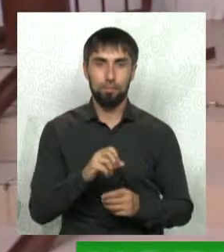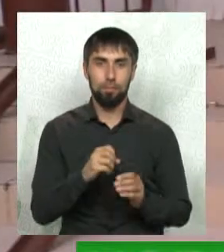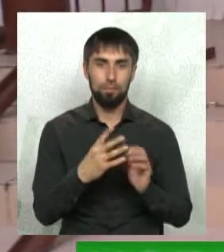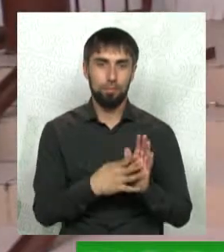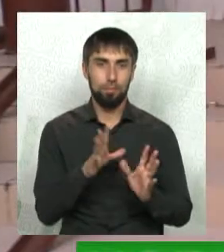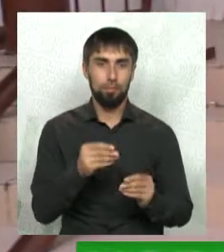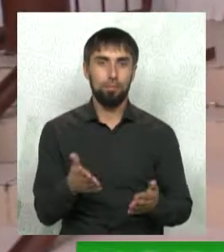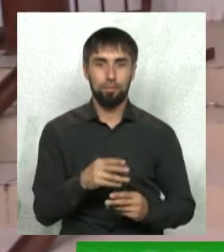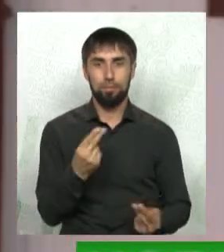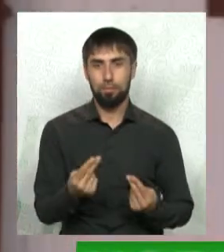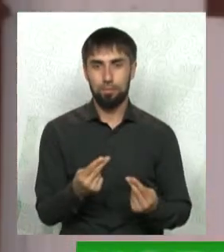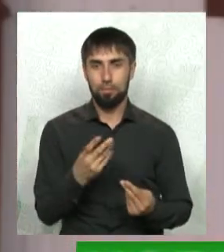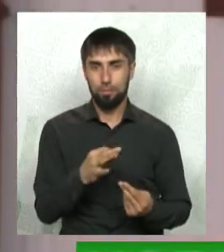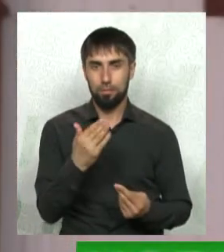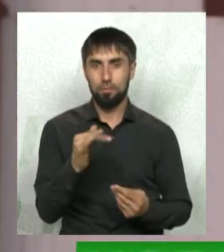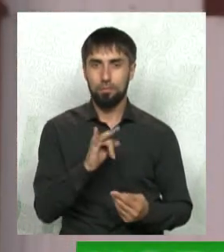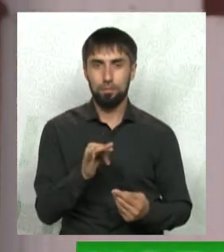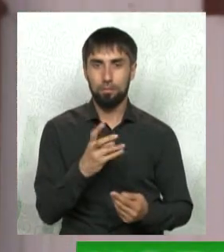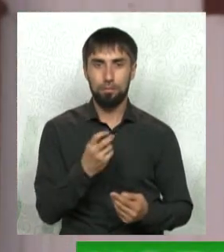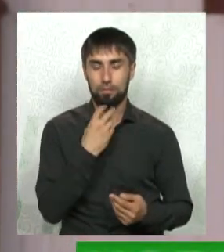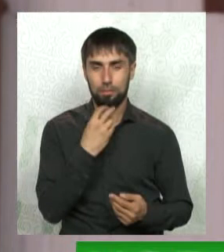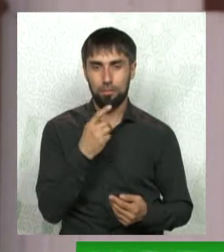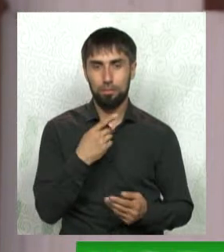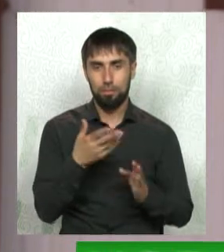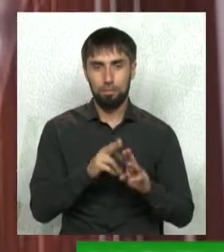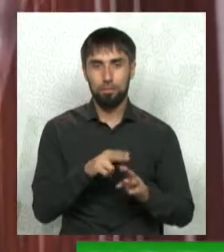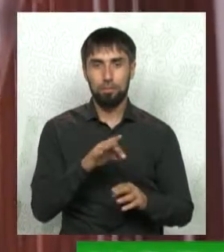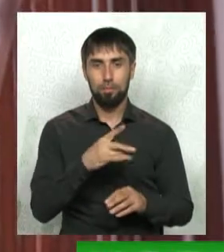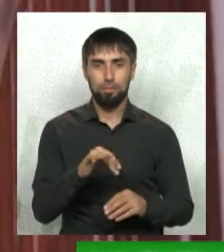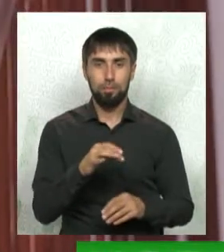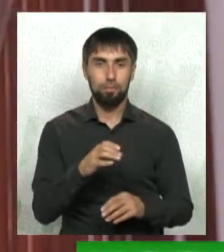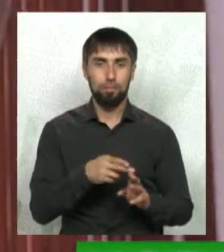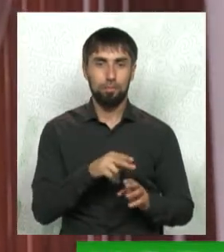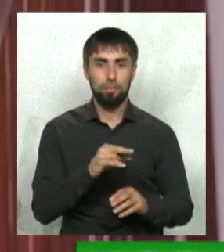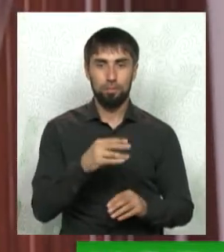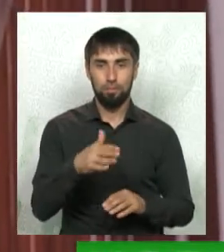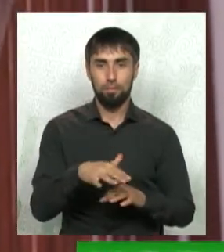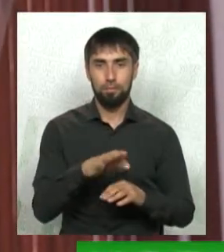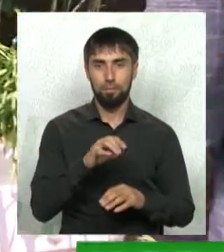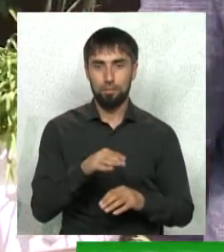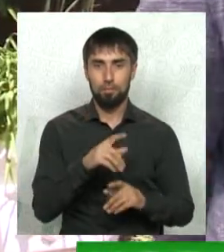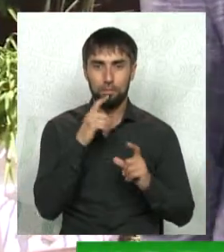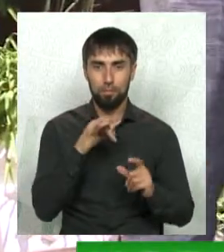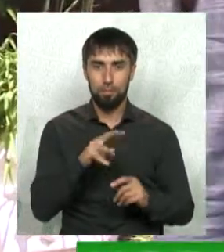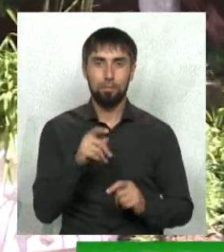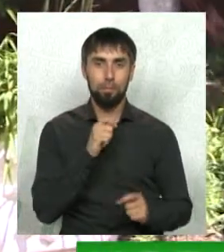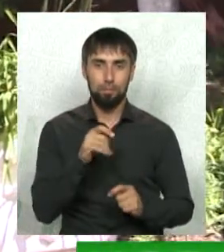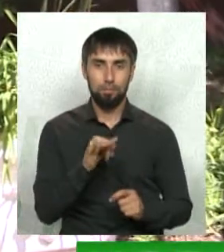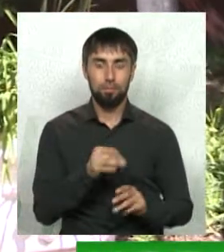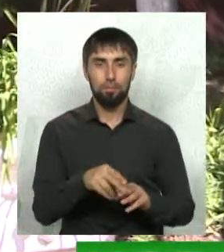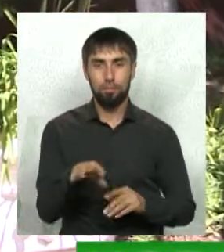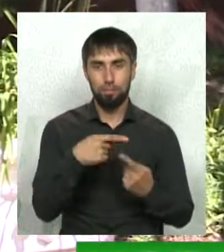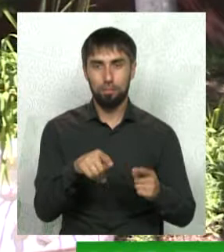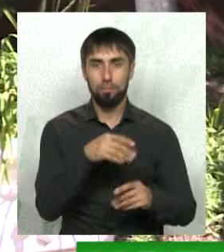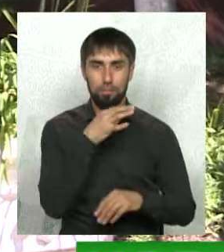еще остается шуткой. Однако в этой истории не до смеха, считает член общественного совета Ваха Ташхоев. Масочный режим он соблюдает и других призывает